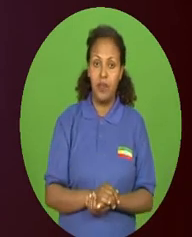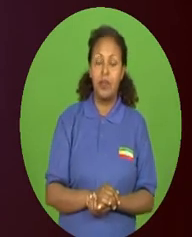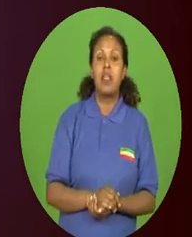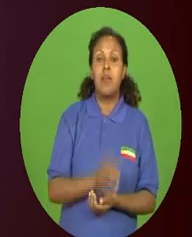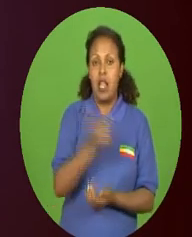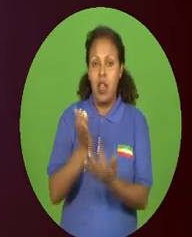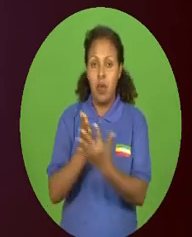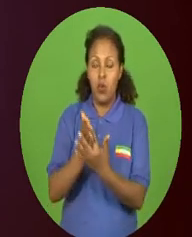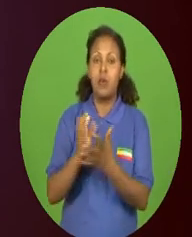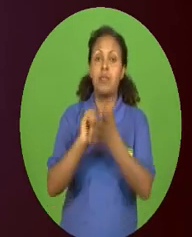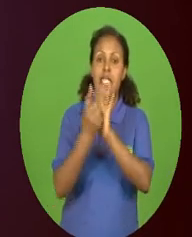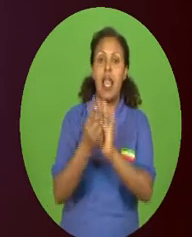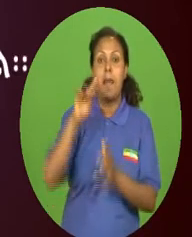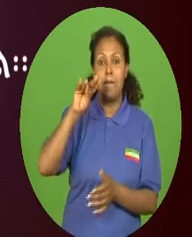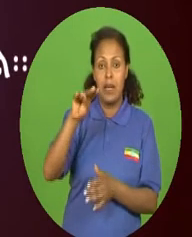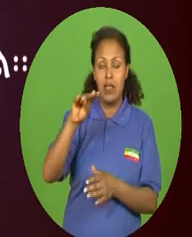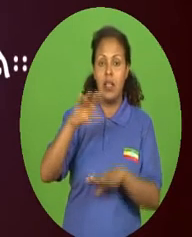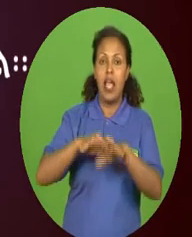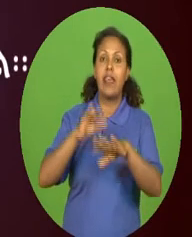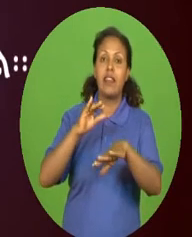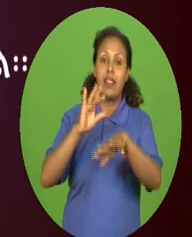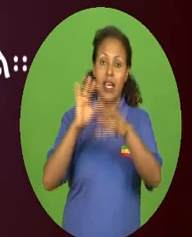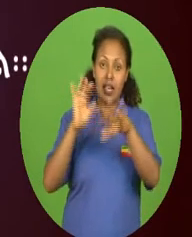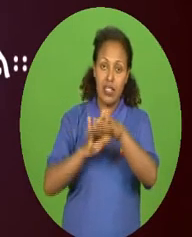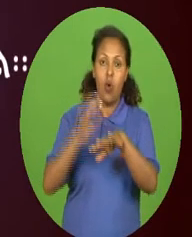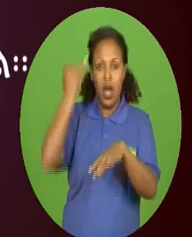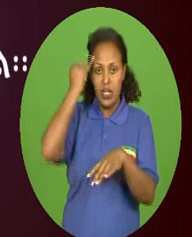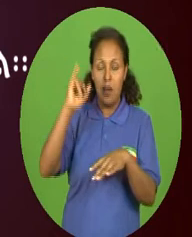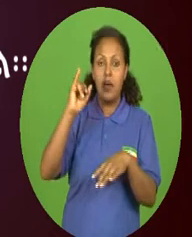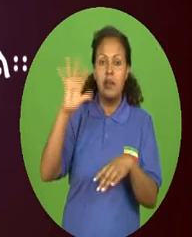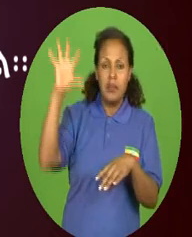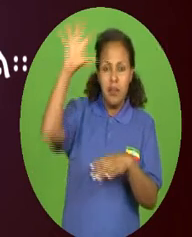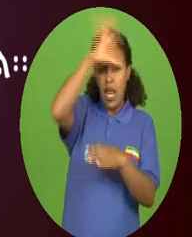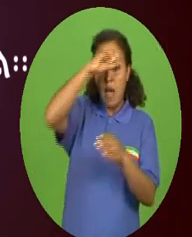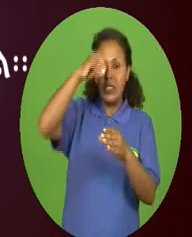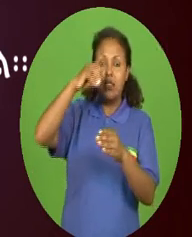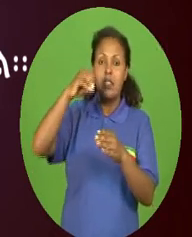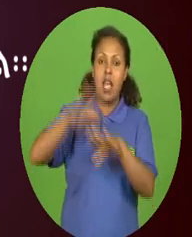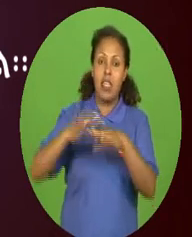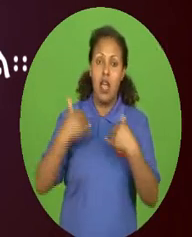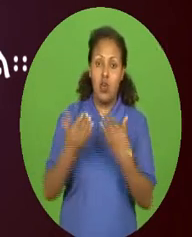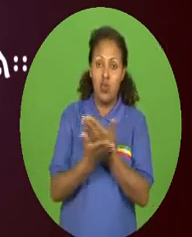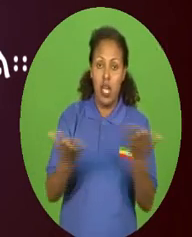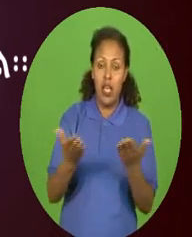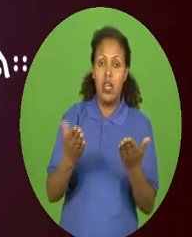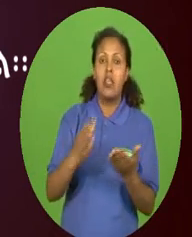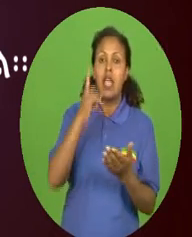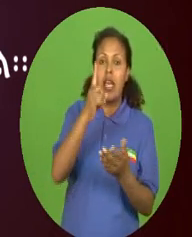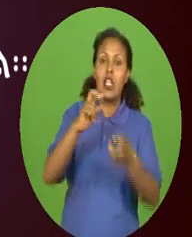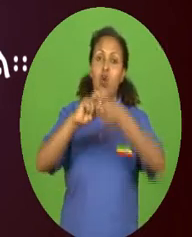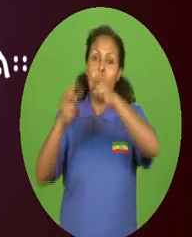እንለዋለን። በአንጻሩ በምሳሌ መ የተጠቀሰው ሐሳብ በመላምት ደረጃ ያለን